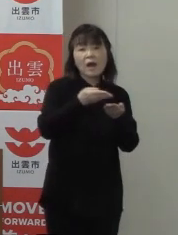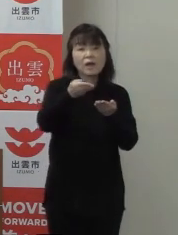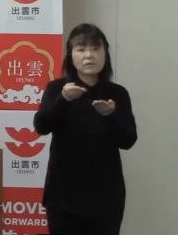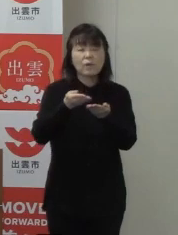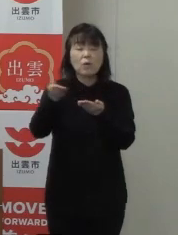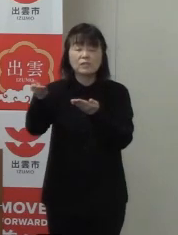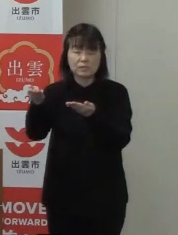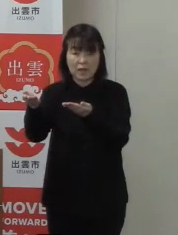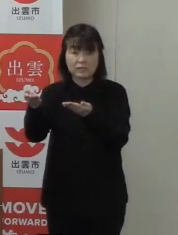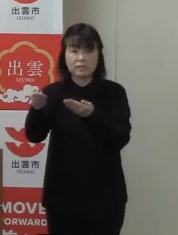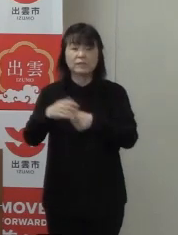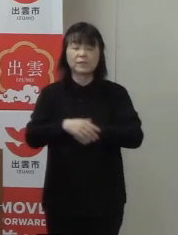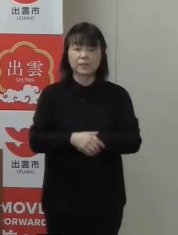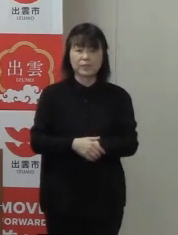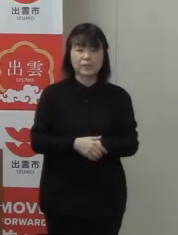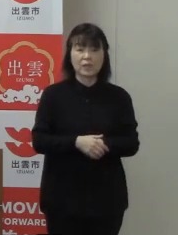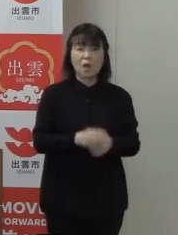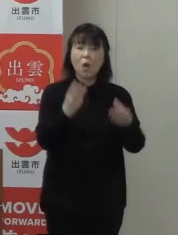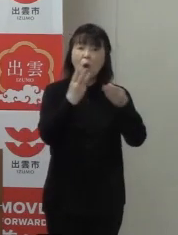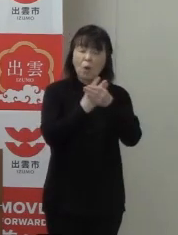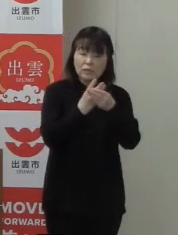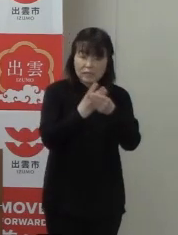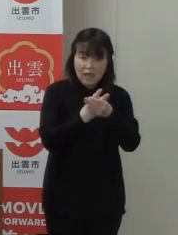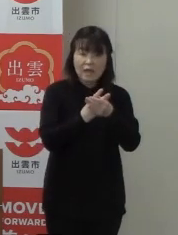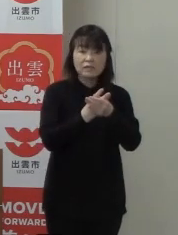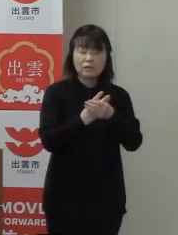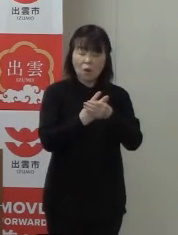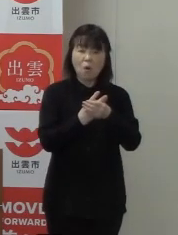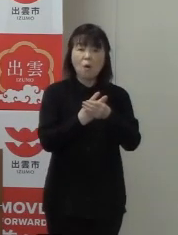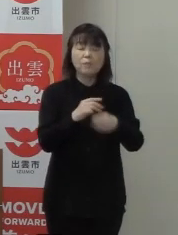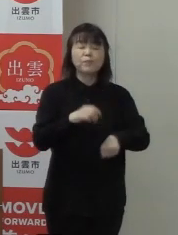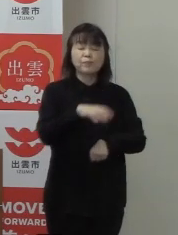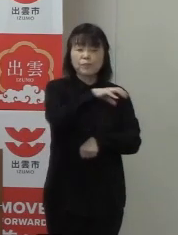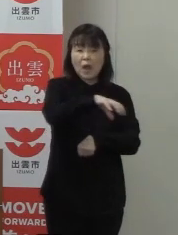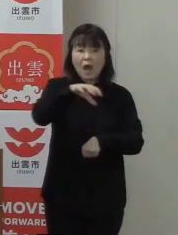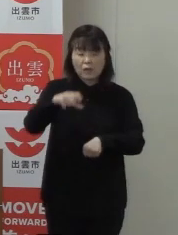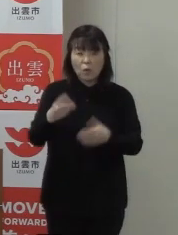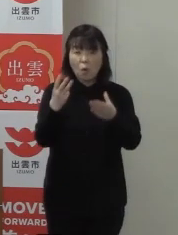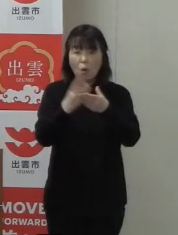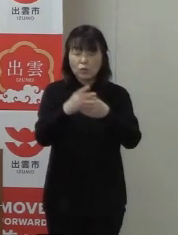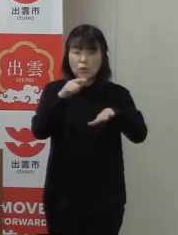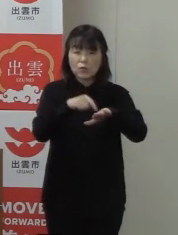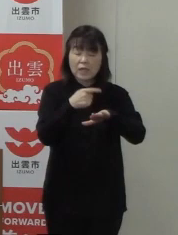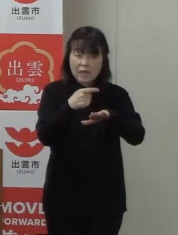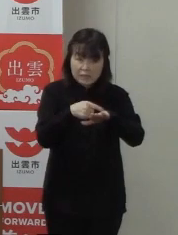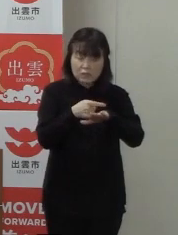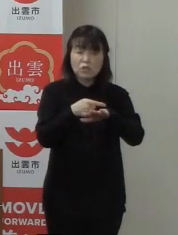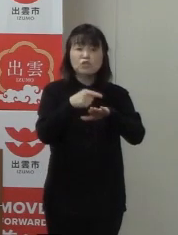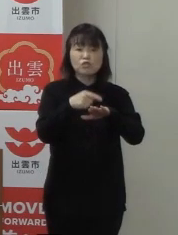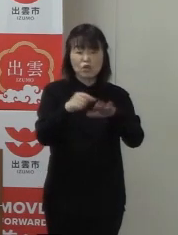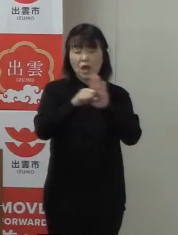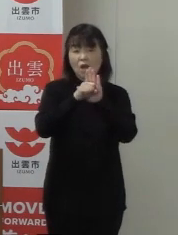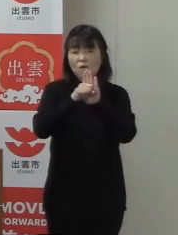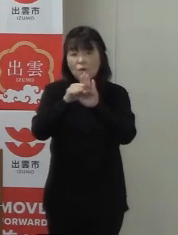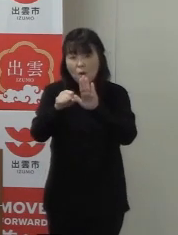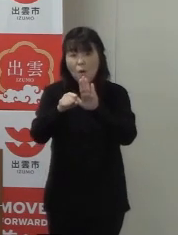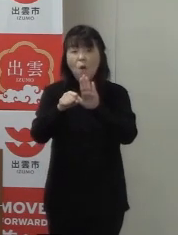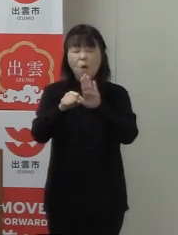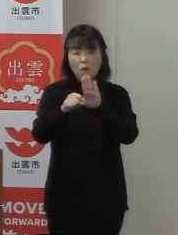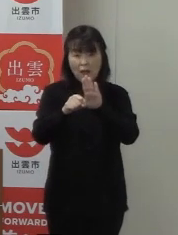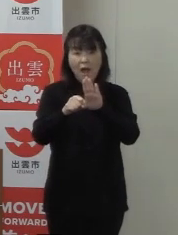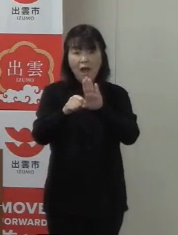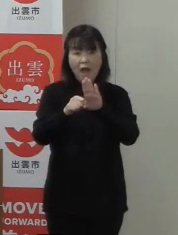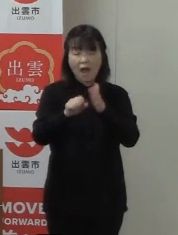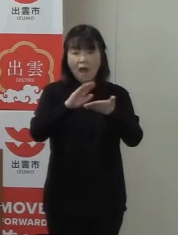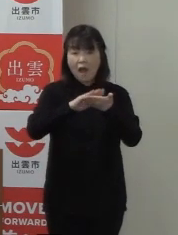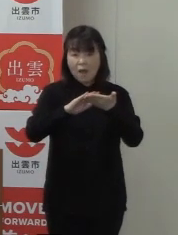しております。各温泉の泉質、効能、また専門家によるですね、美